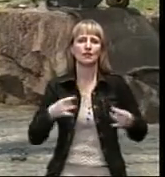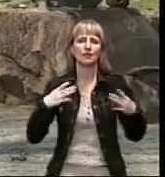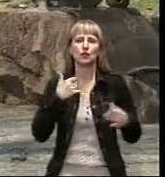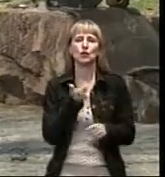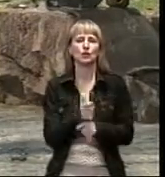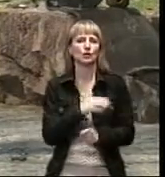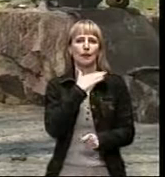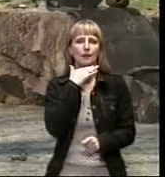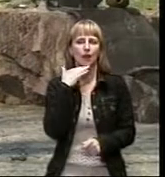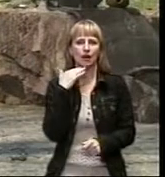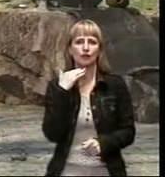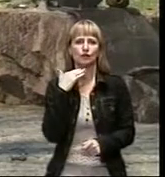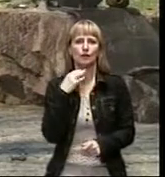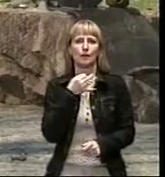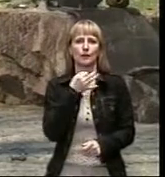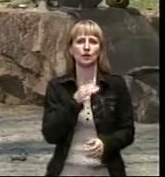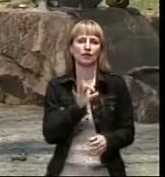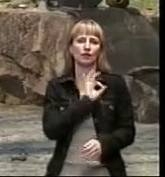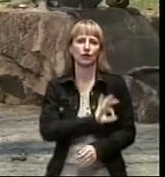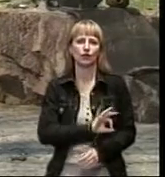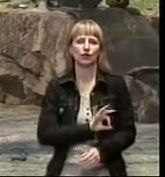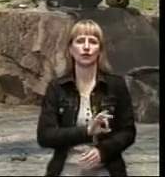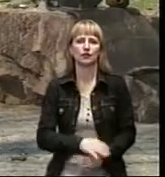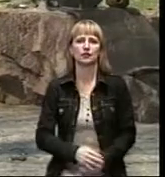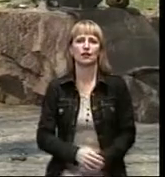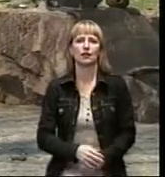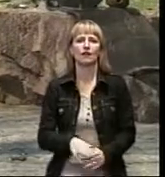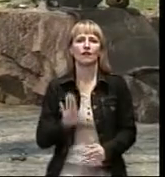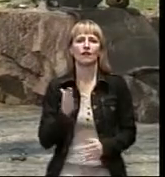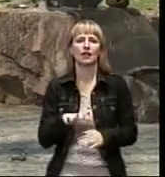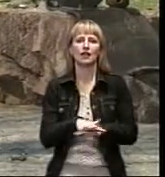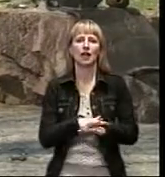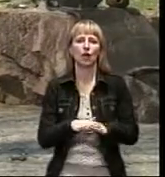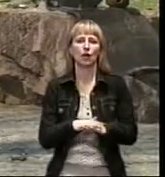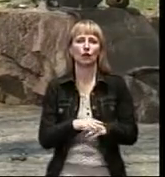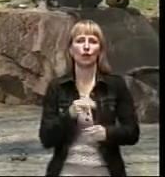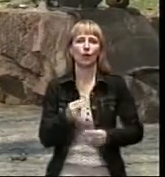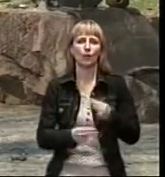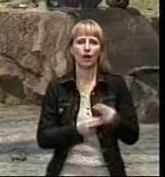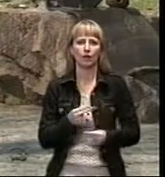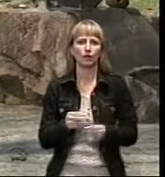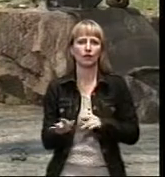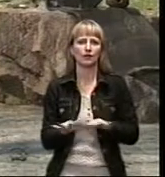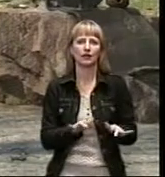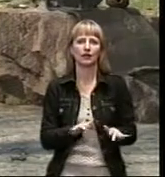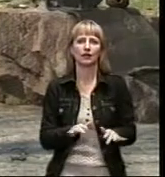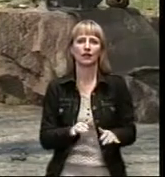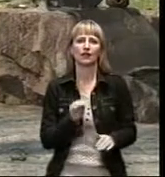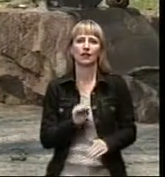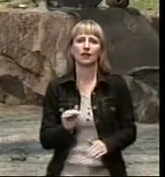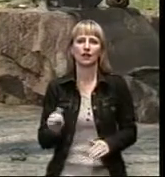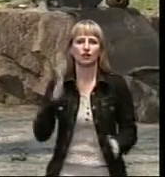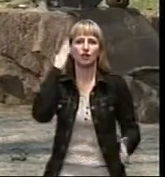багато пищиків використовувалися в народних обрядових діях, в